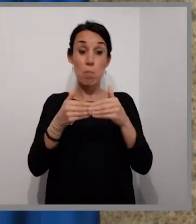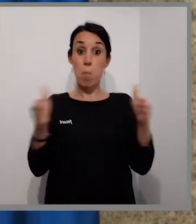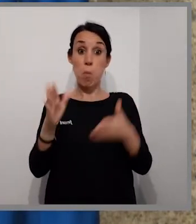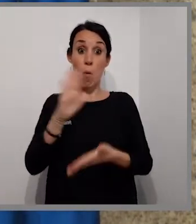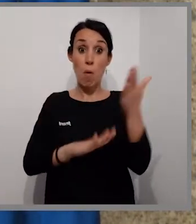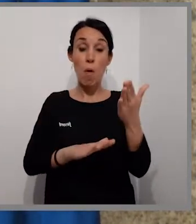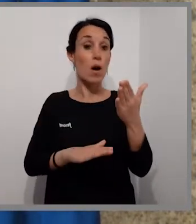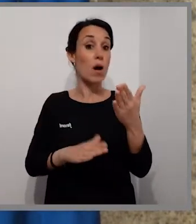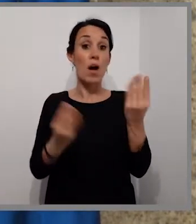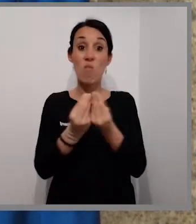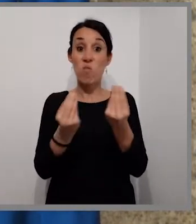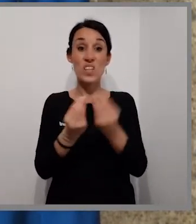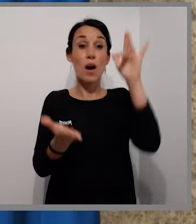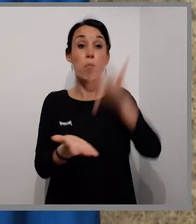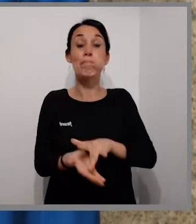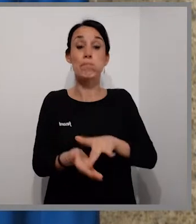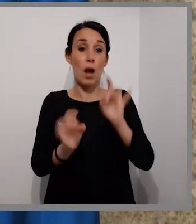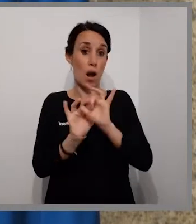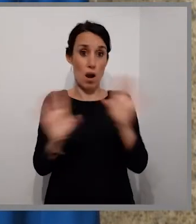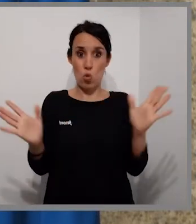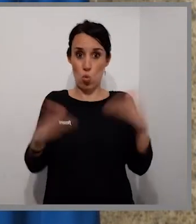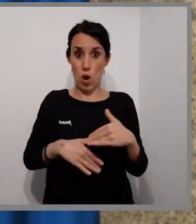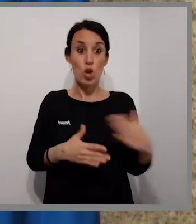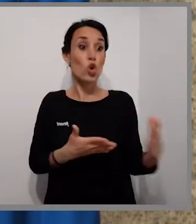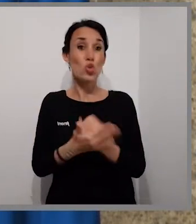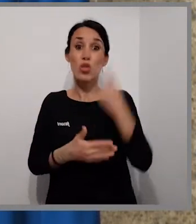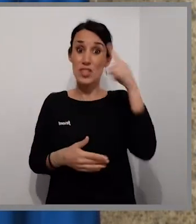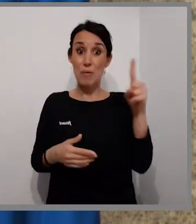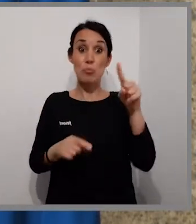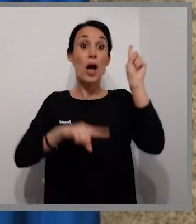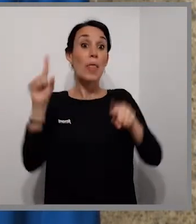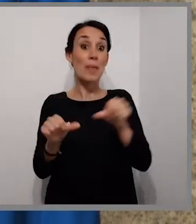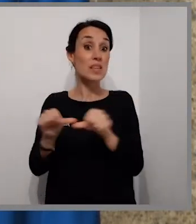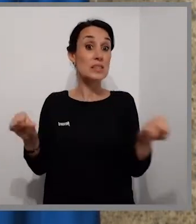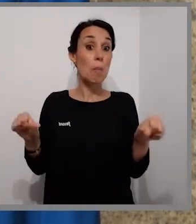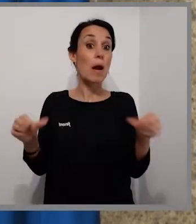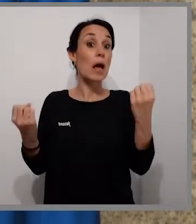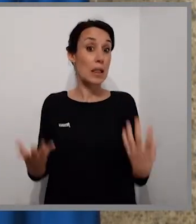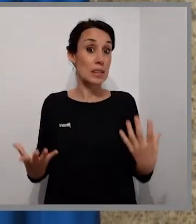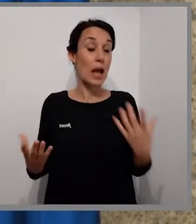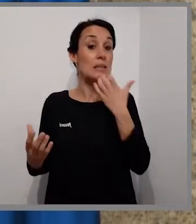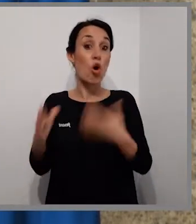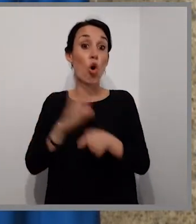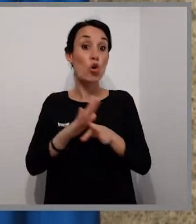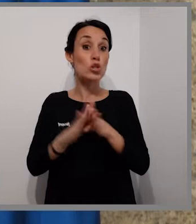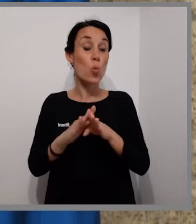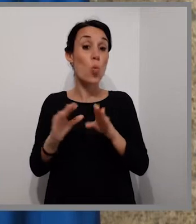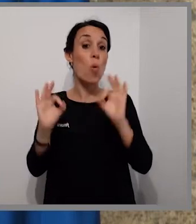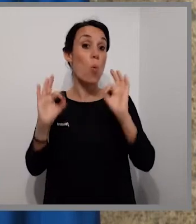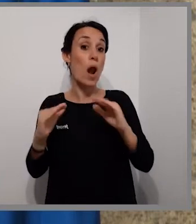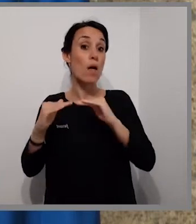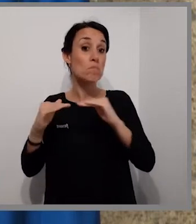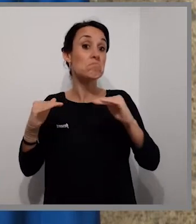cap data concreta. Tots som conscients de que el que passi esta setmana també serà molt important. Si continua